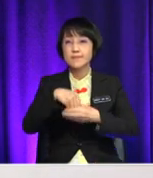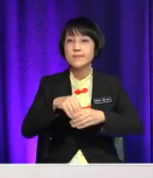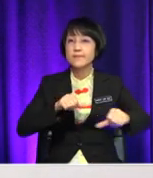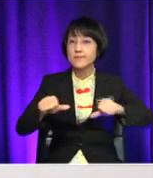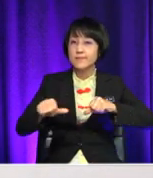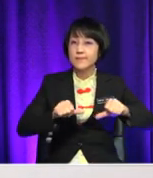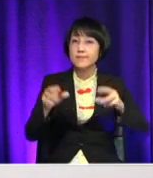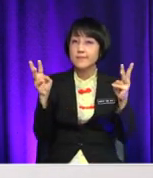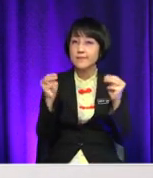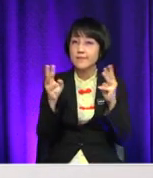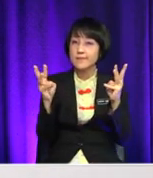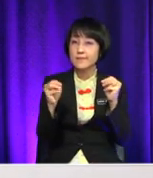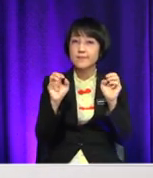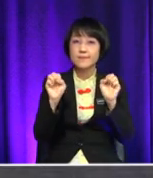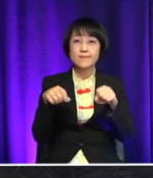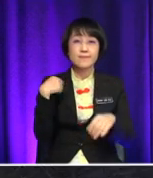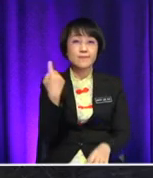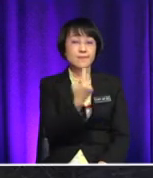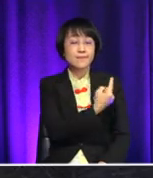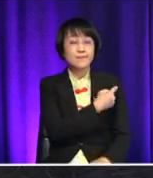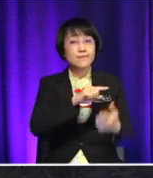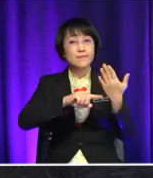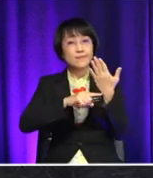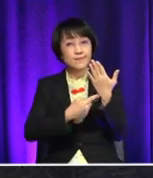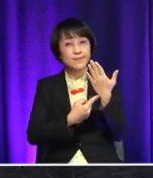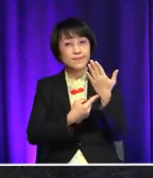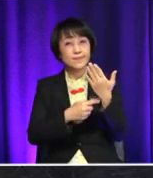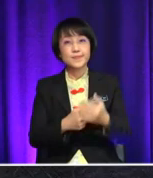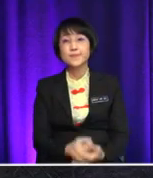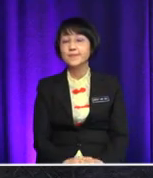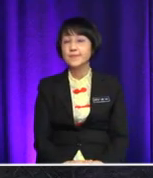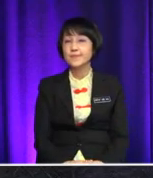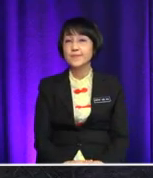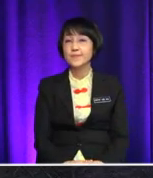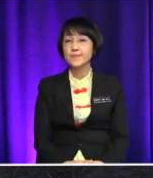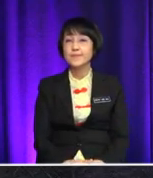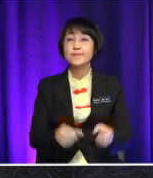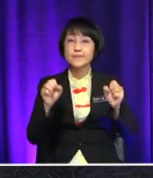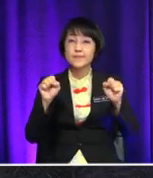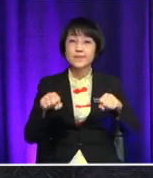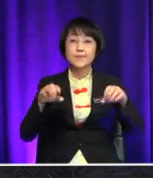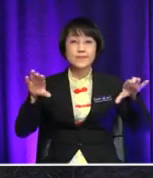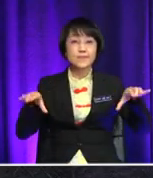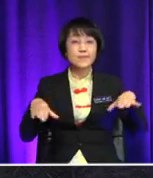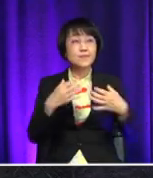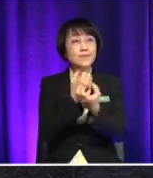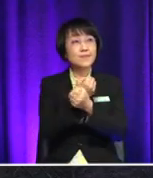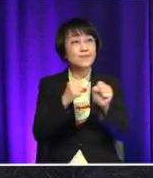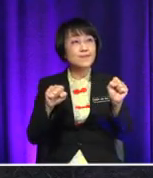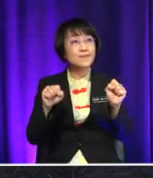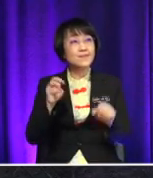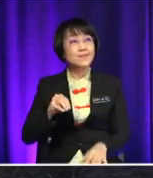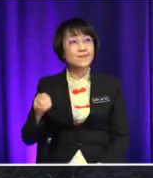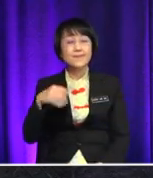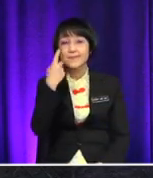boleh kita menggunakan anak-anak sekalian boleh buat persediaan Siapa agaknya yang nanya jadi